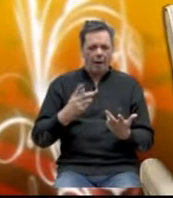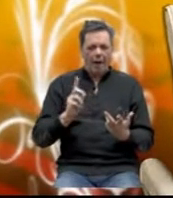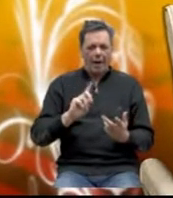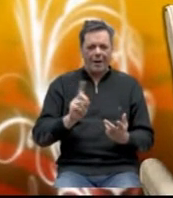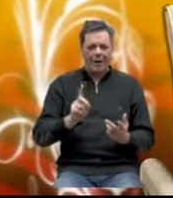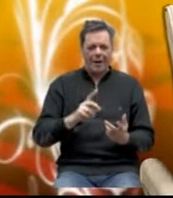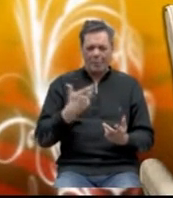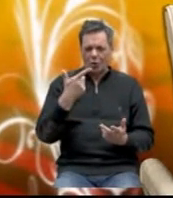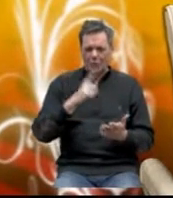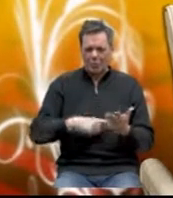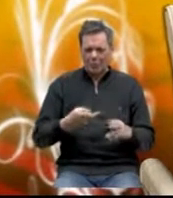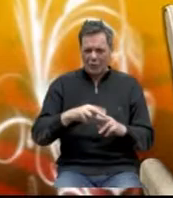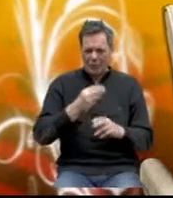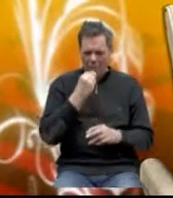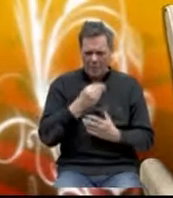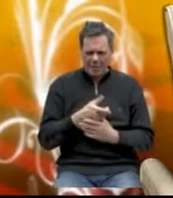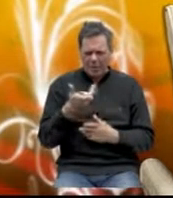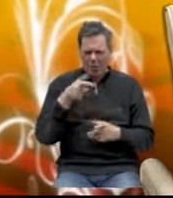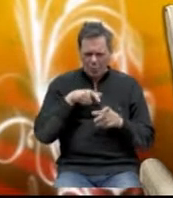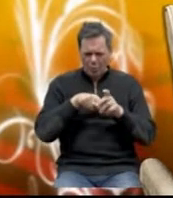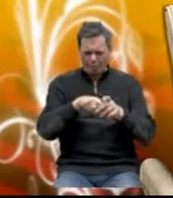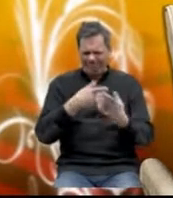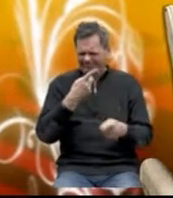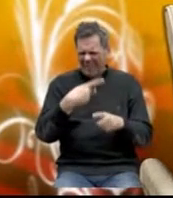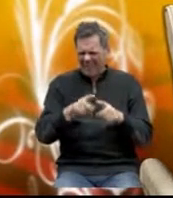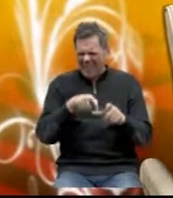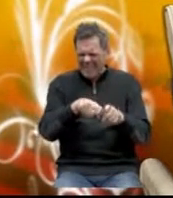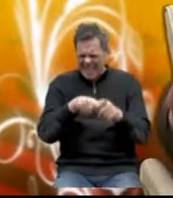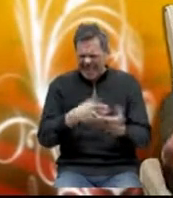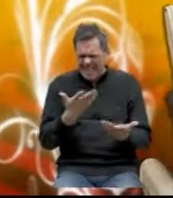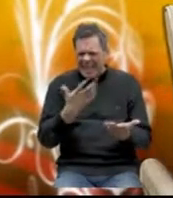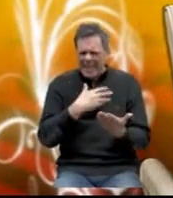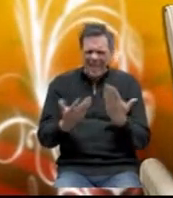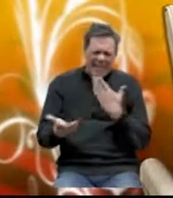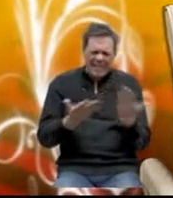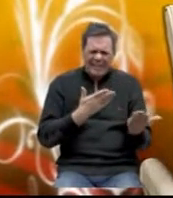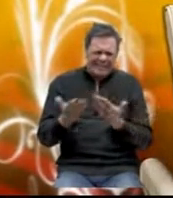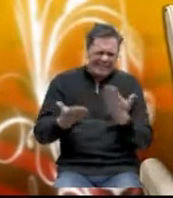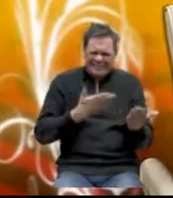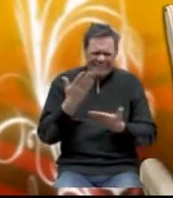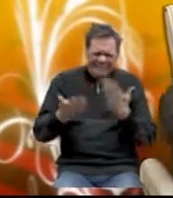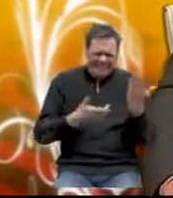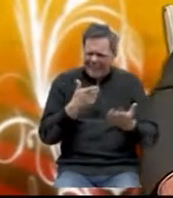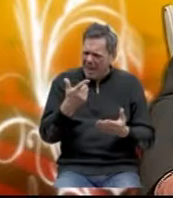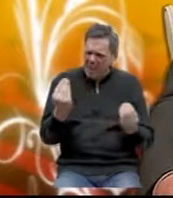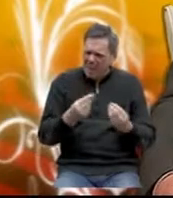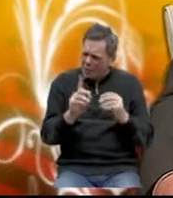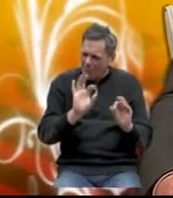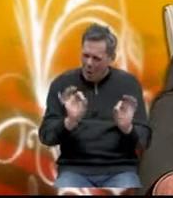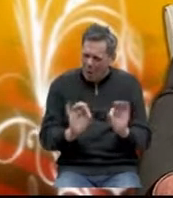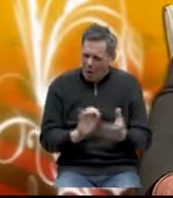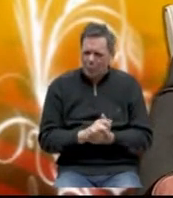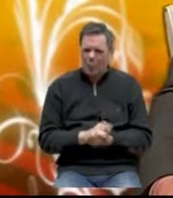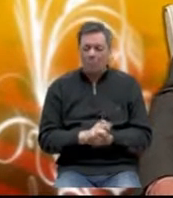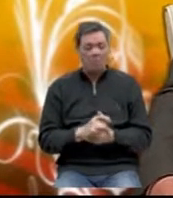put više pojesti. Tu fali ta veza između zapravo između dijetetičara i nutricionista na određeni način. Točno,